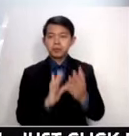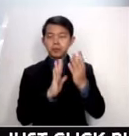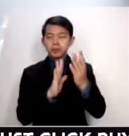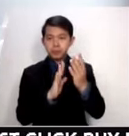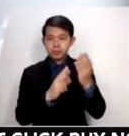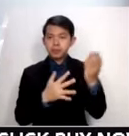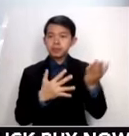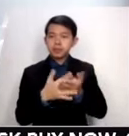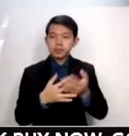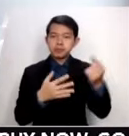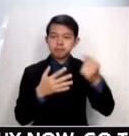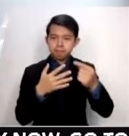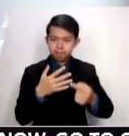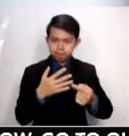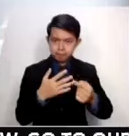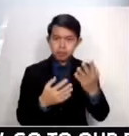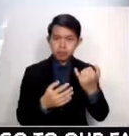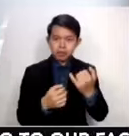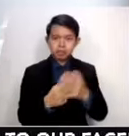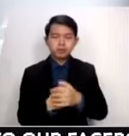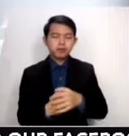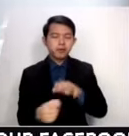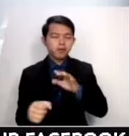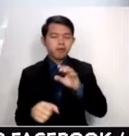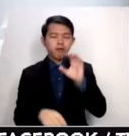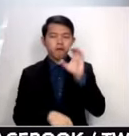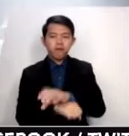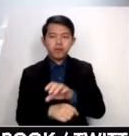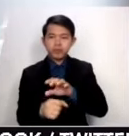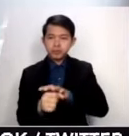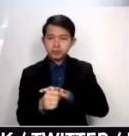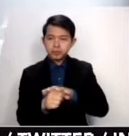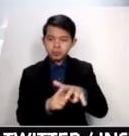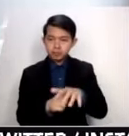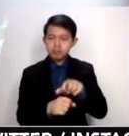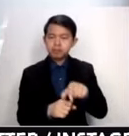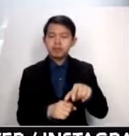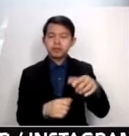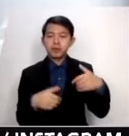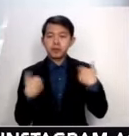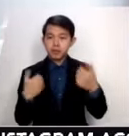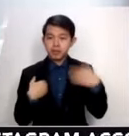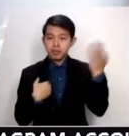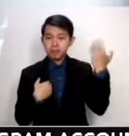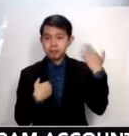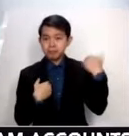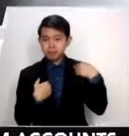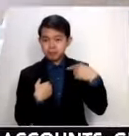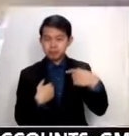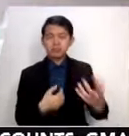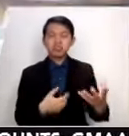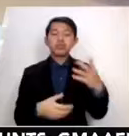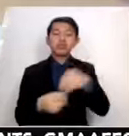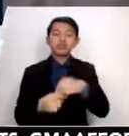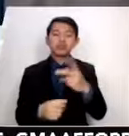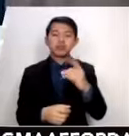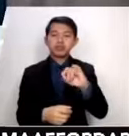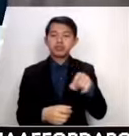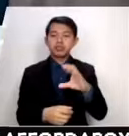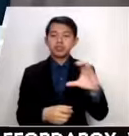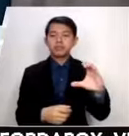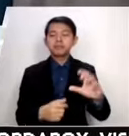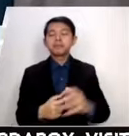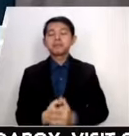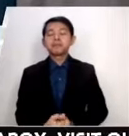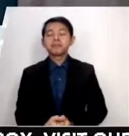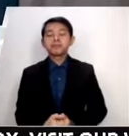sa pwersang pakipagtalik niya sa biktima na menor de edad pa noon na nirecruit din ng grupo. Online na naging arraignment